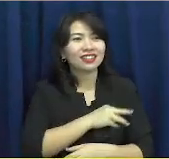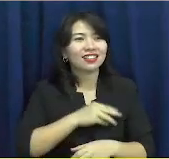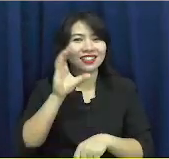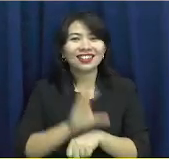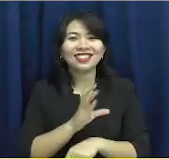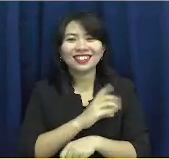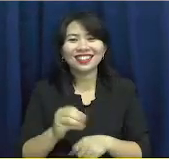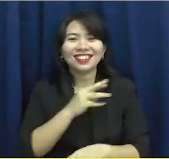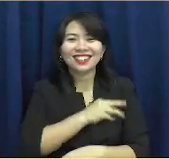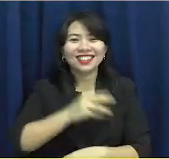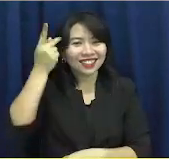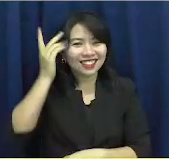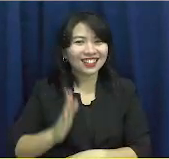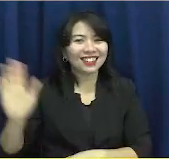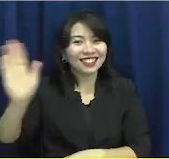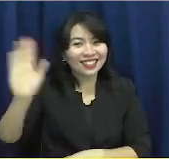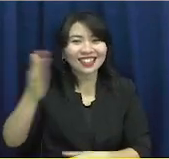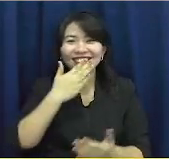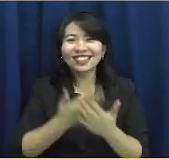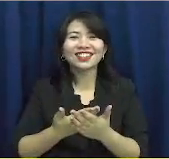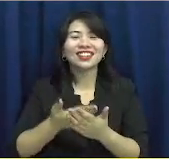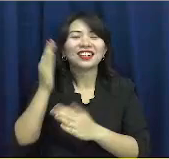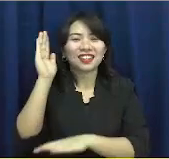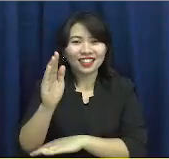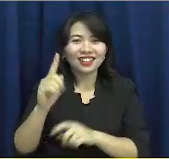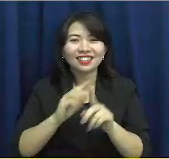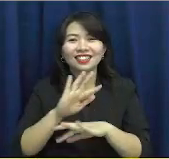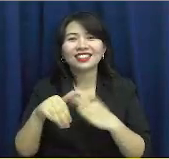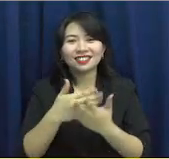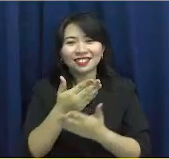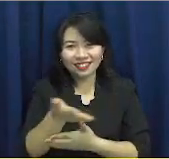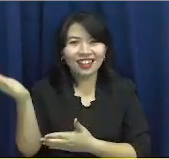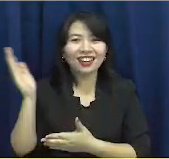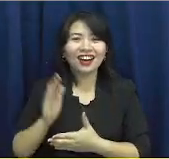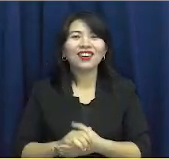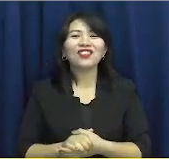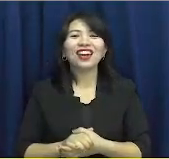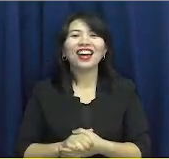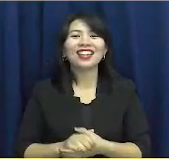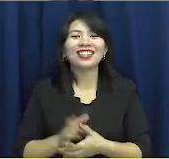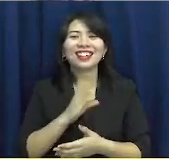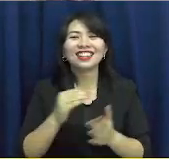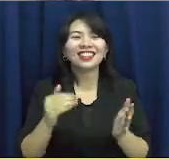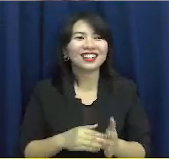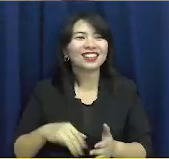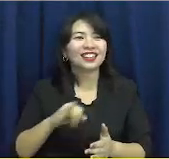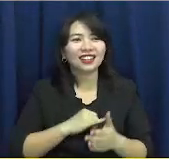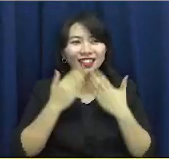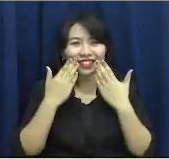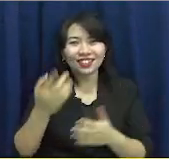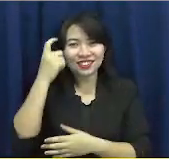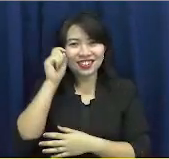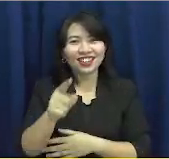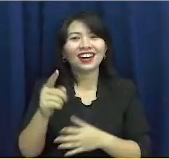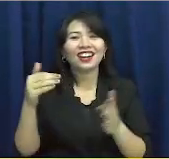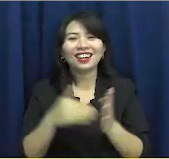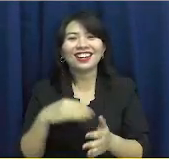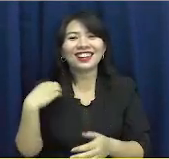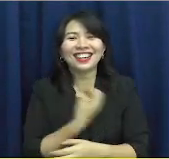pastors. Magandang tanghali po sa inyo lahat. At kami po ay nagpapasalamat sa Panginoon na muli po tayo nakabalik po